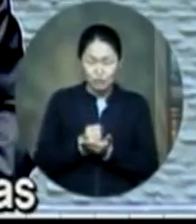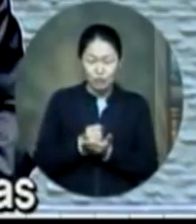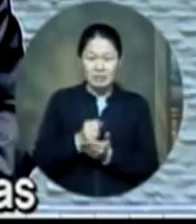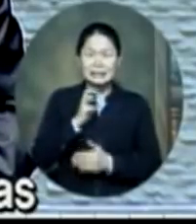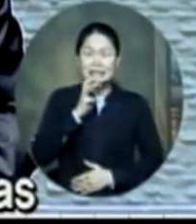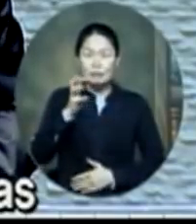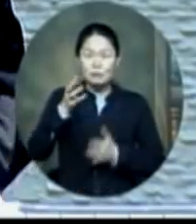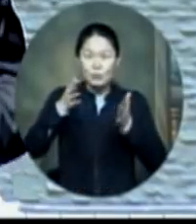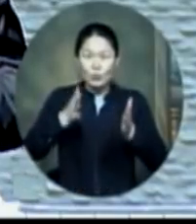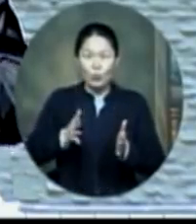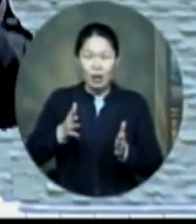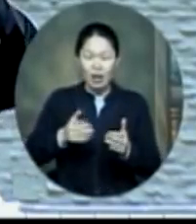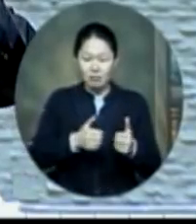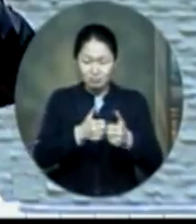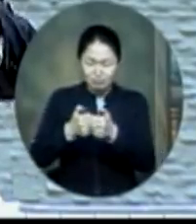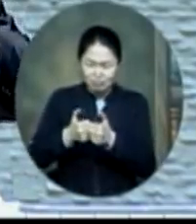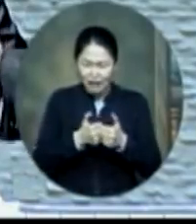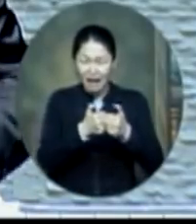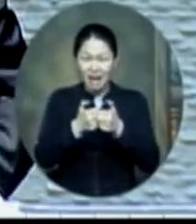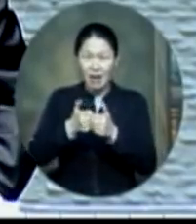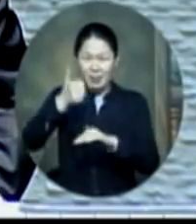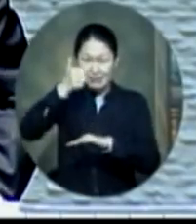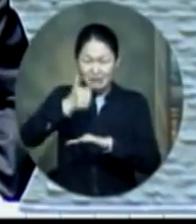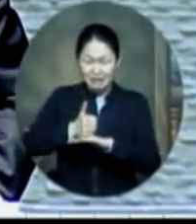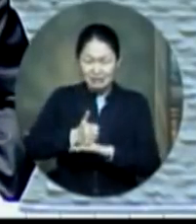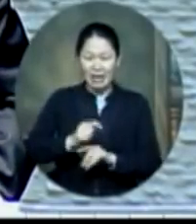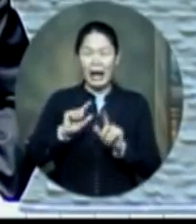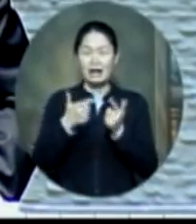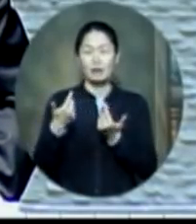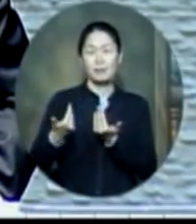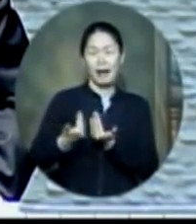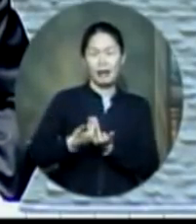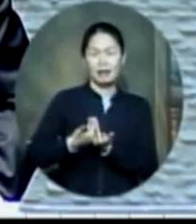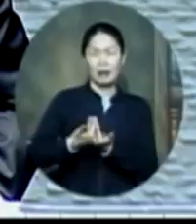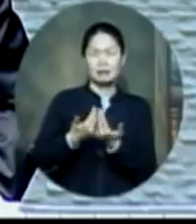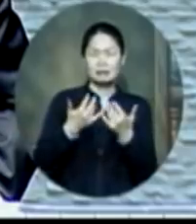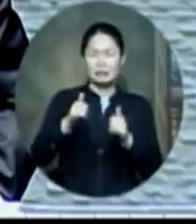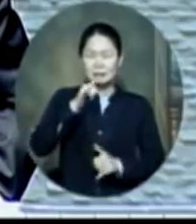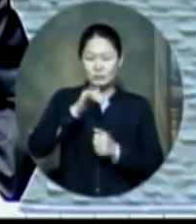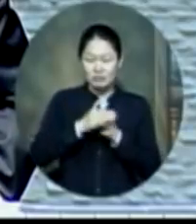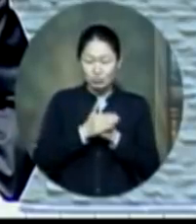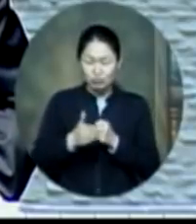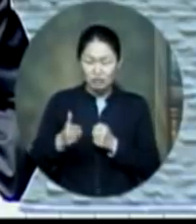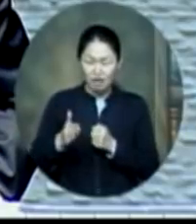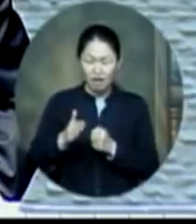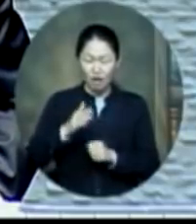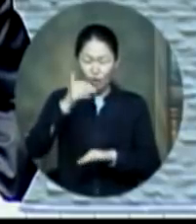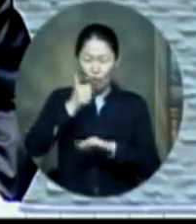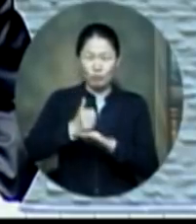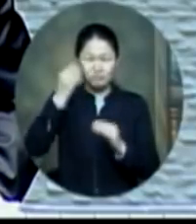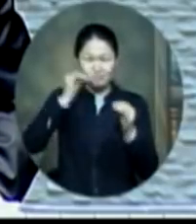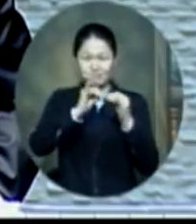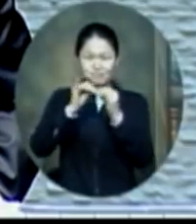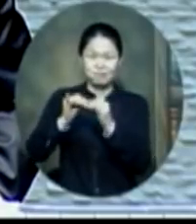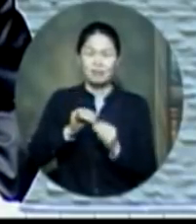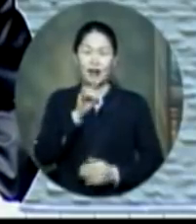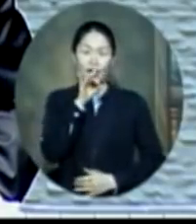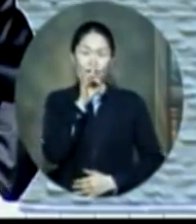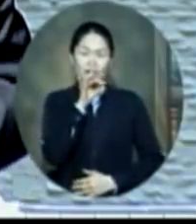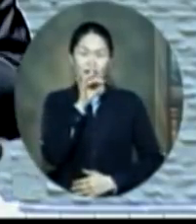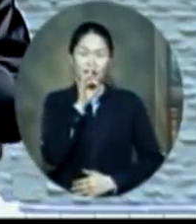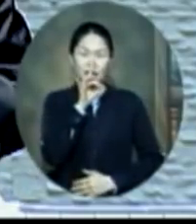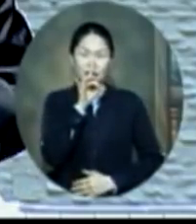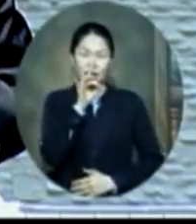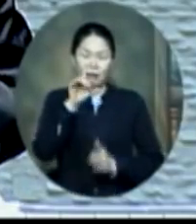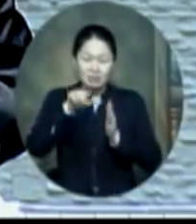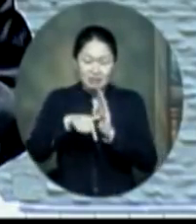했는데 끝까지 아니라고 반대하는 사람이 있었기 때문에 결국은 만장일치가 안 됐었거든요.